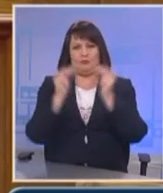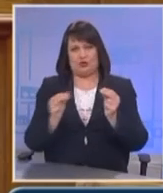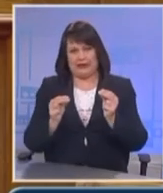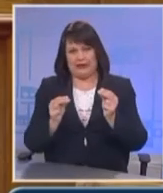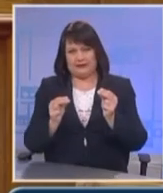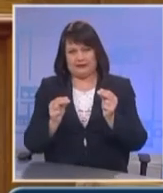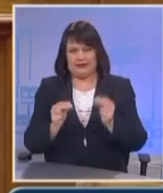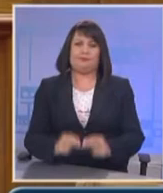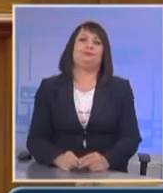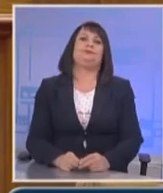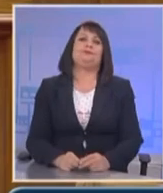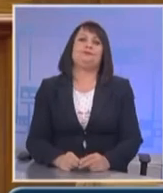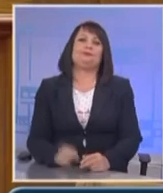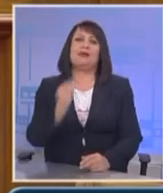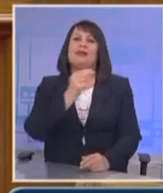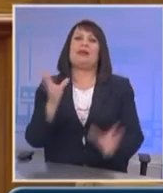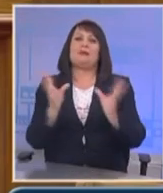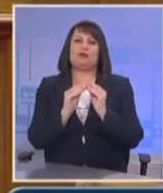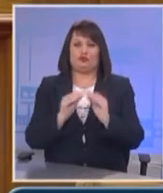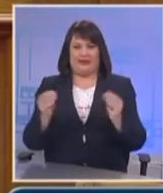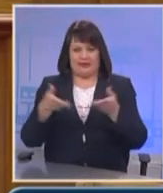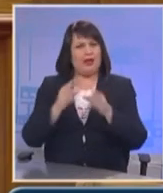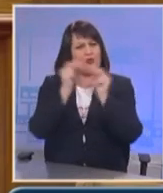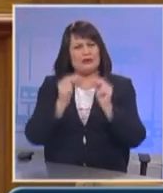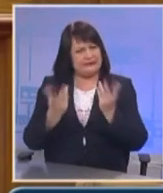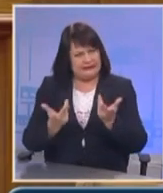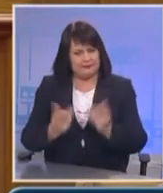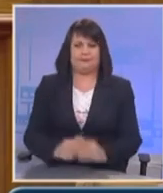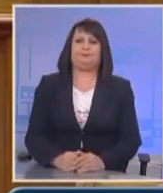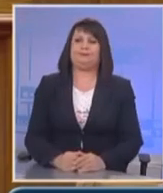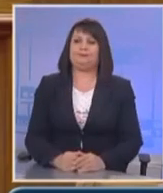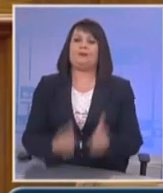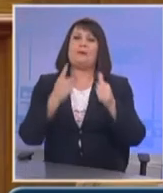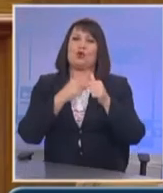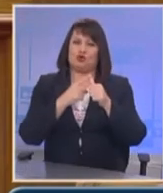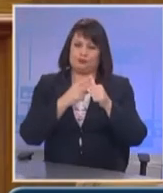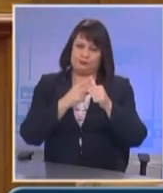για αυτό καθεαυτό το θέμα της συζήτησής μας σήμερα. Συμπέρασμα πρώτο.